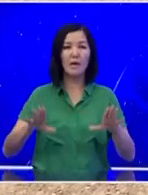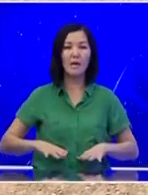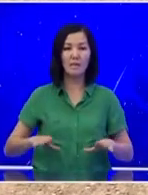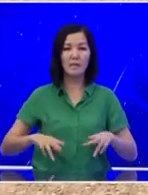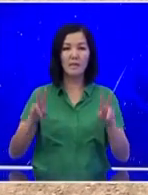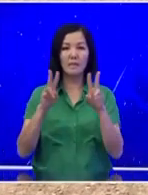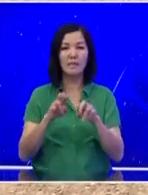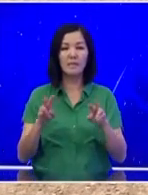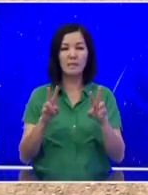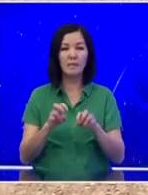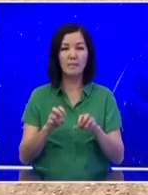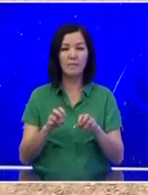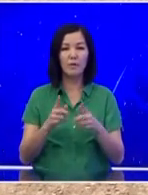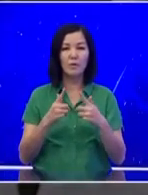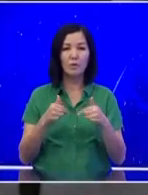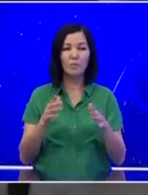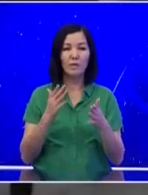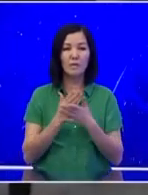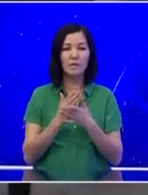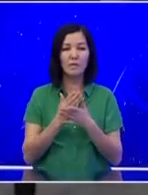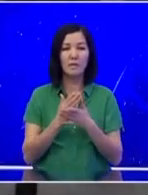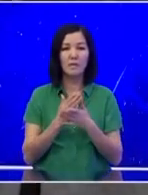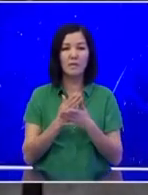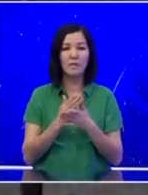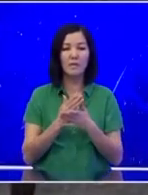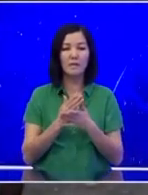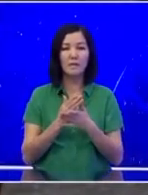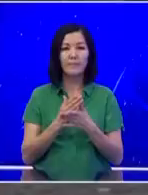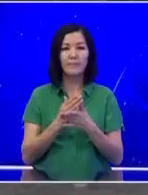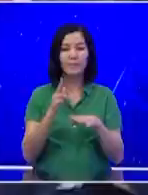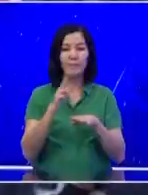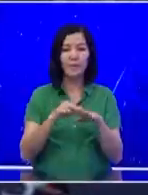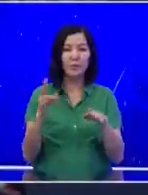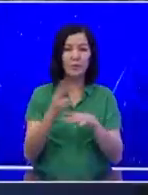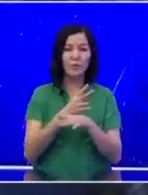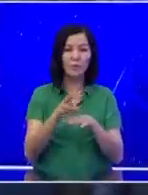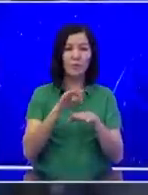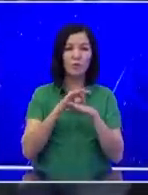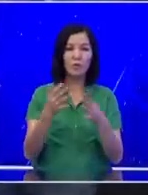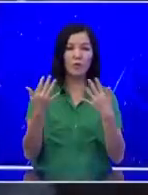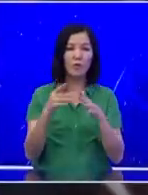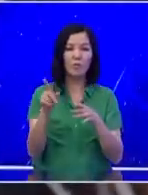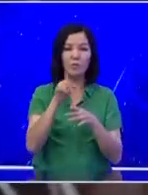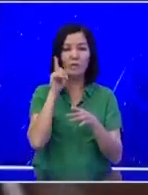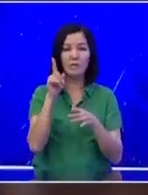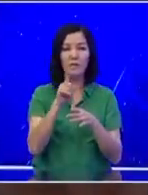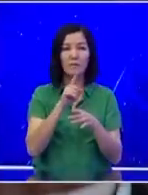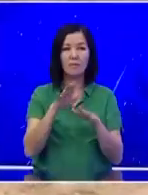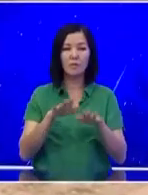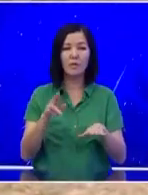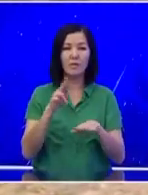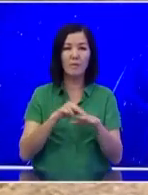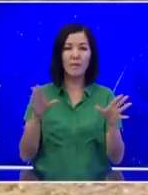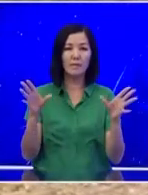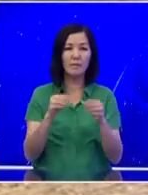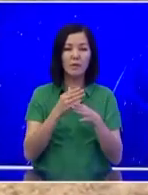жасақ атты әскер жасағын ұйымдастырдық. Бұл салт аттылармен патрульдеу түнде жүргізіледі. Ауыл жастары өз еріктерімен жергілікті полиция